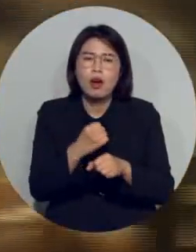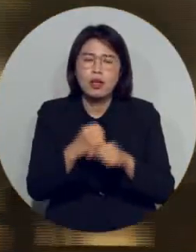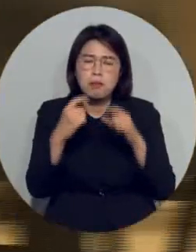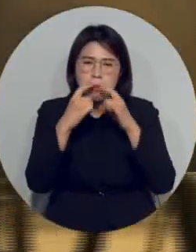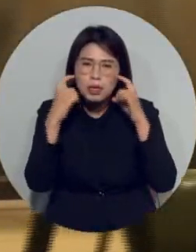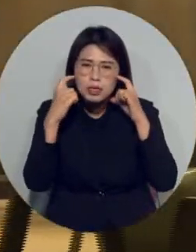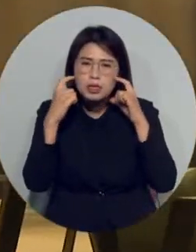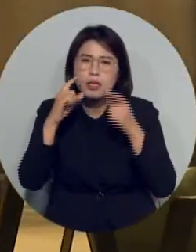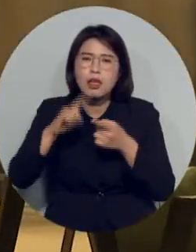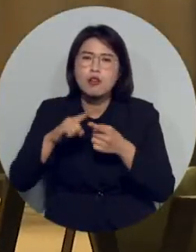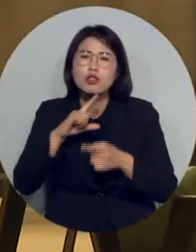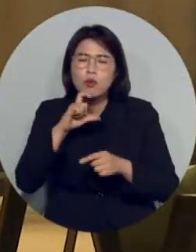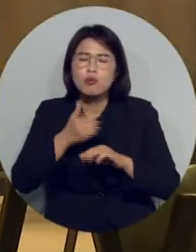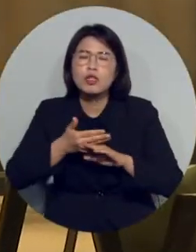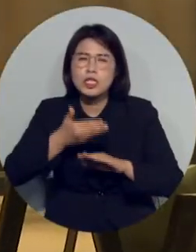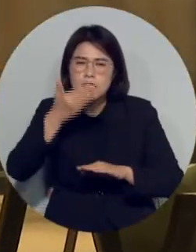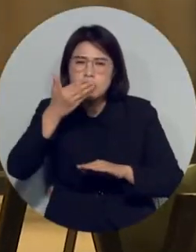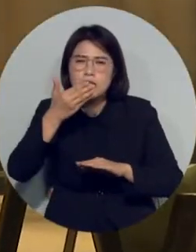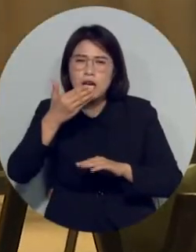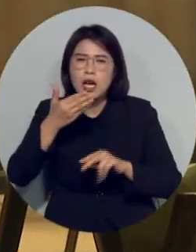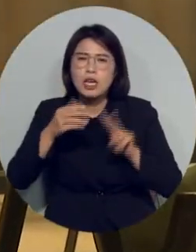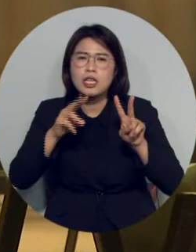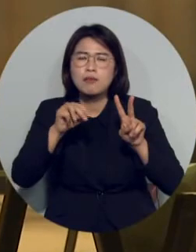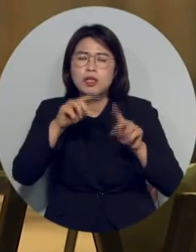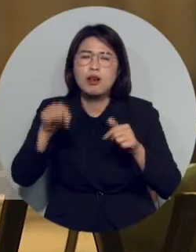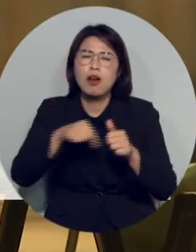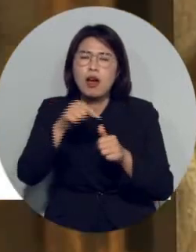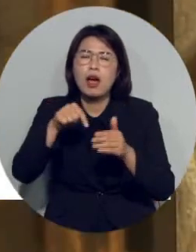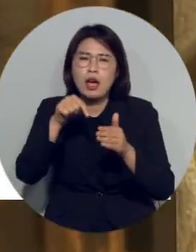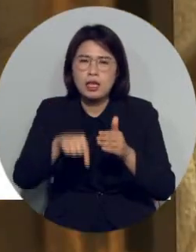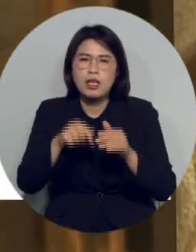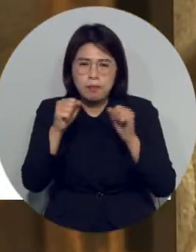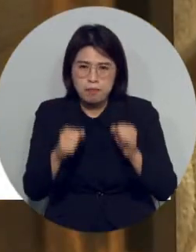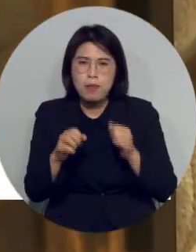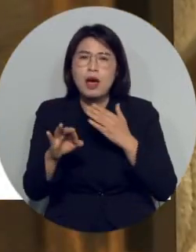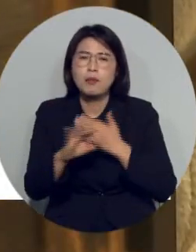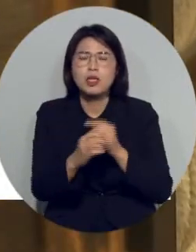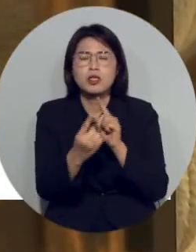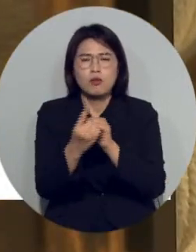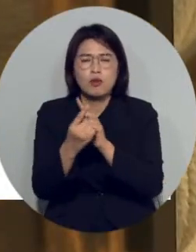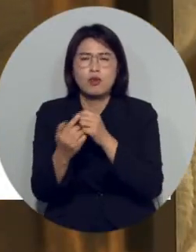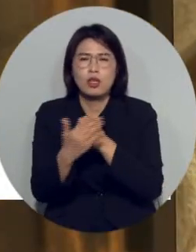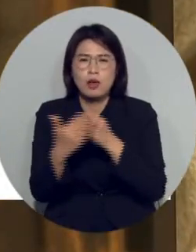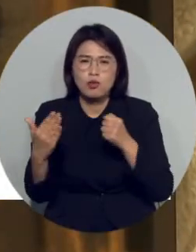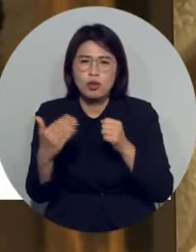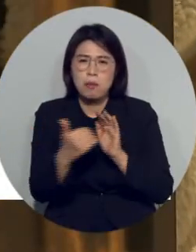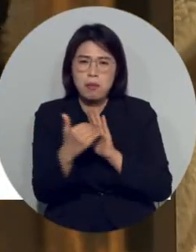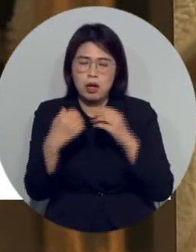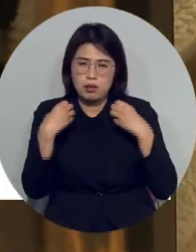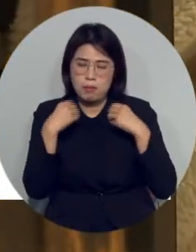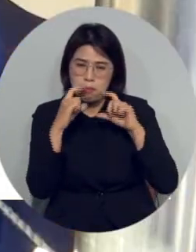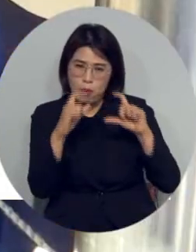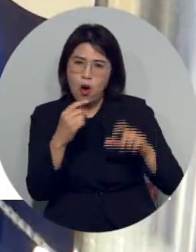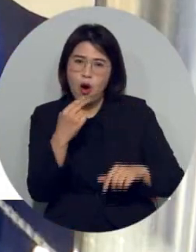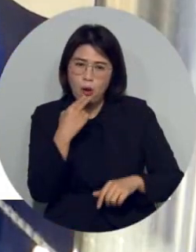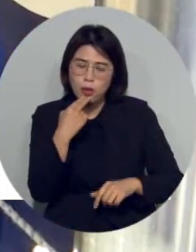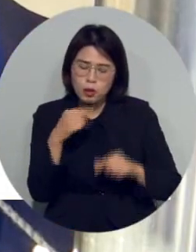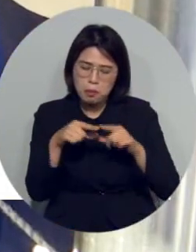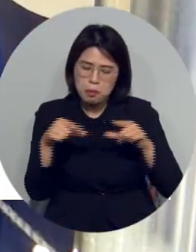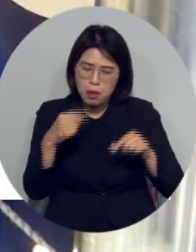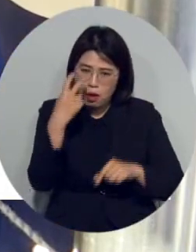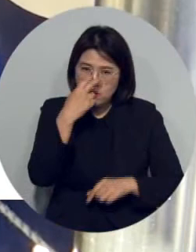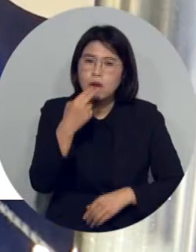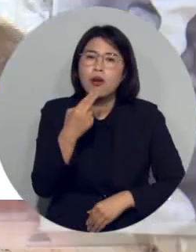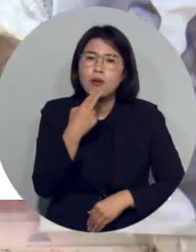상태에서 15분 이상 2m 안에 있었다면 밀접 접촉 이기 때문에 방역 당국에 통보가 없어도 신 석화 온 검수 없이